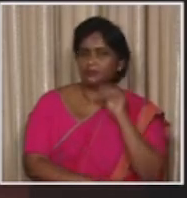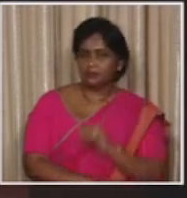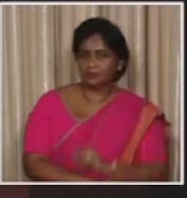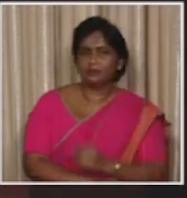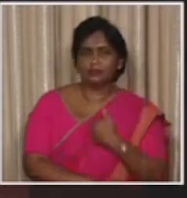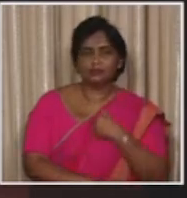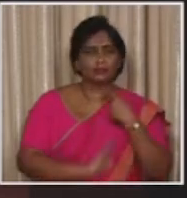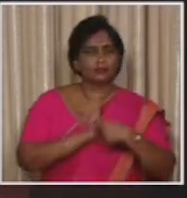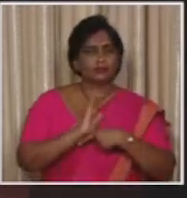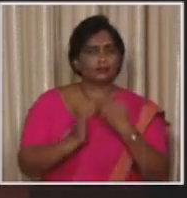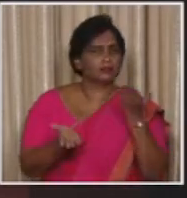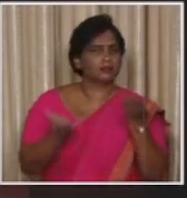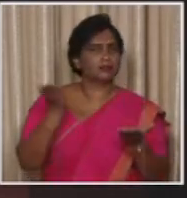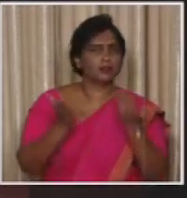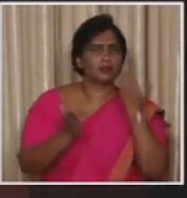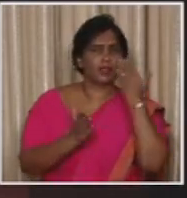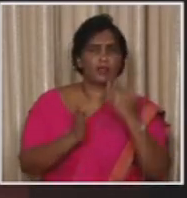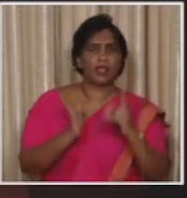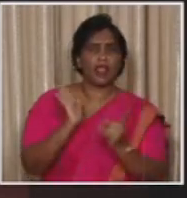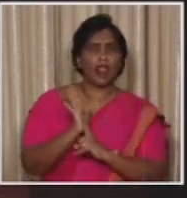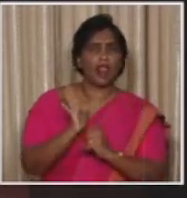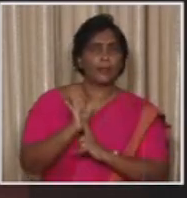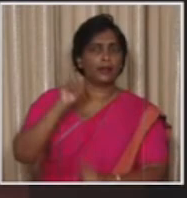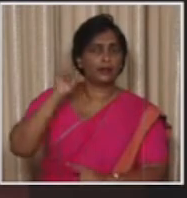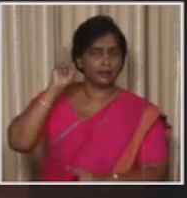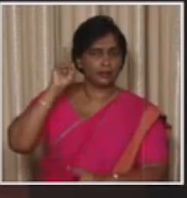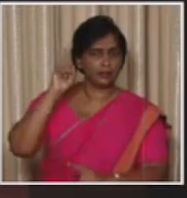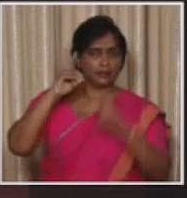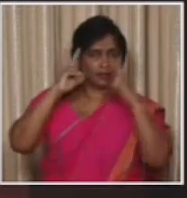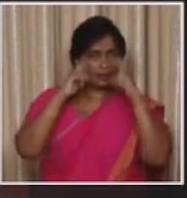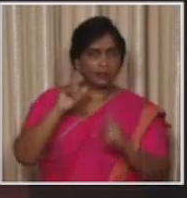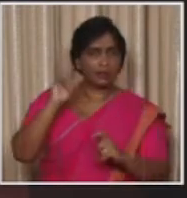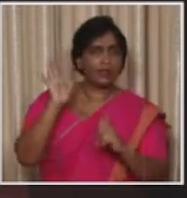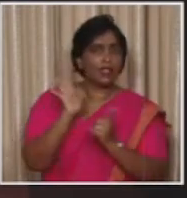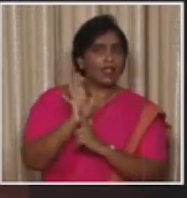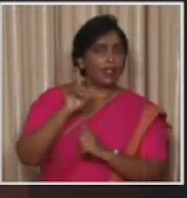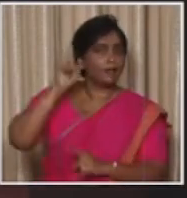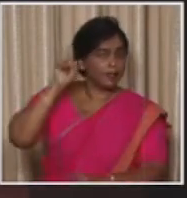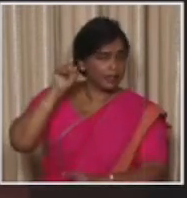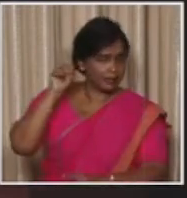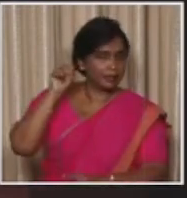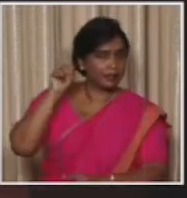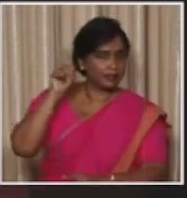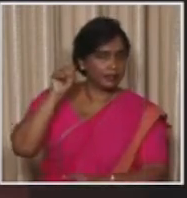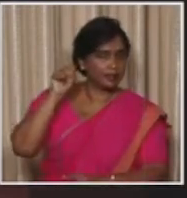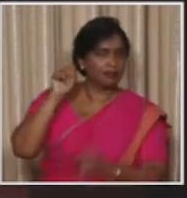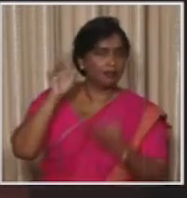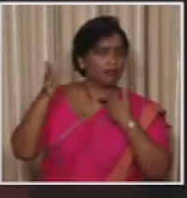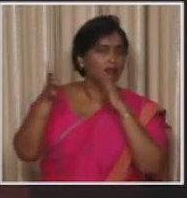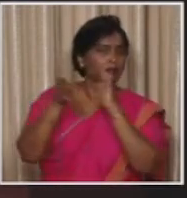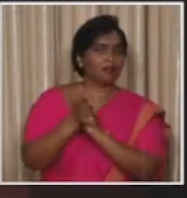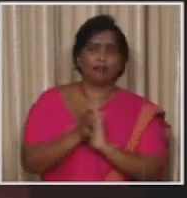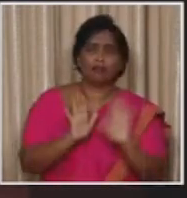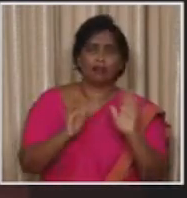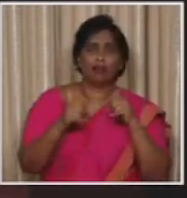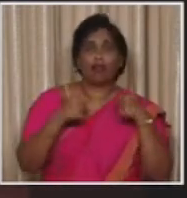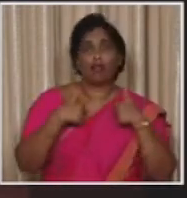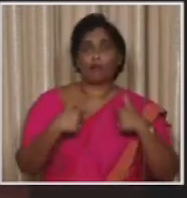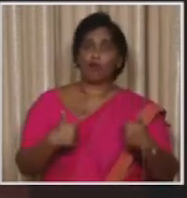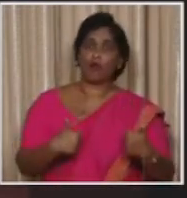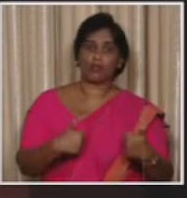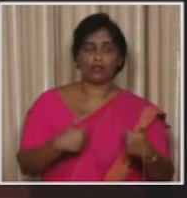අපේ රට සංසන්දනය කරනවා ලෙබනන් එක්ක. ලෙබනන් එක හිටියට වැඩිය හොඳ තත්ත්වයක අපි